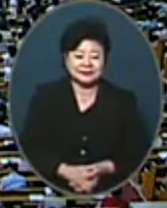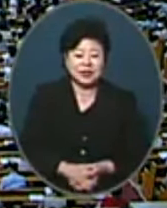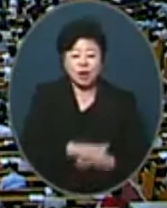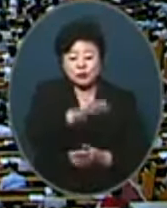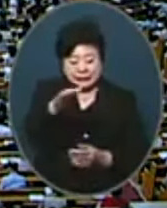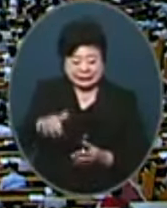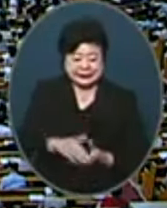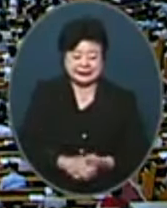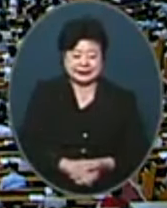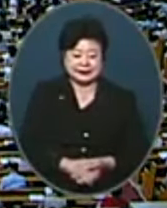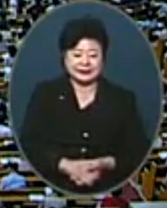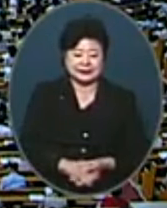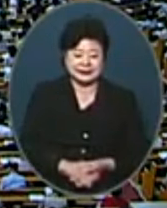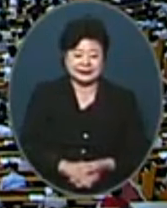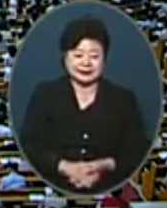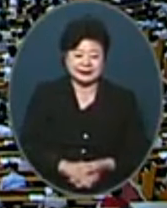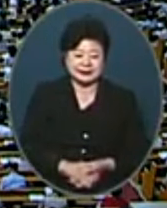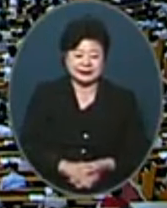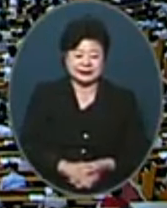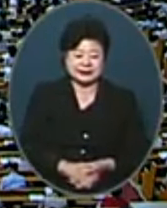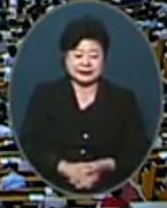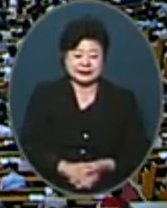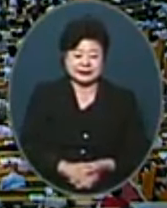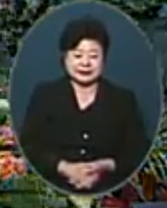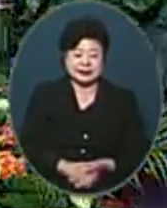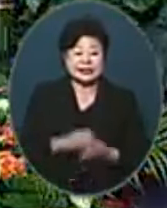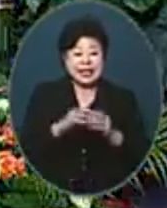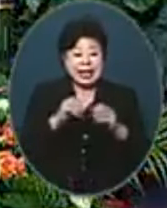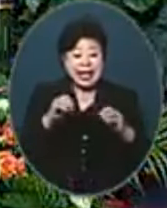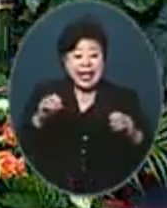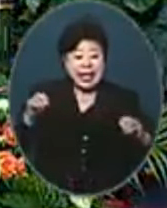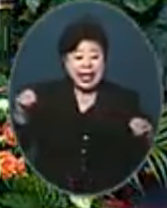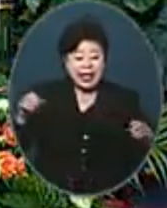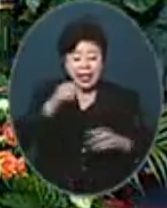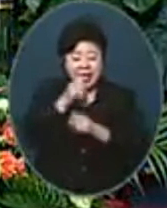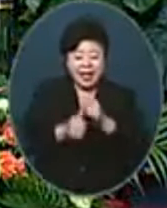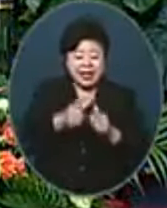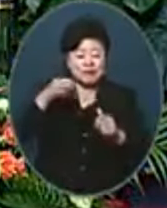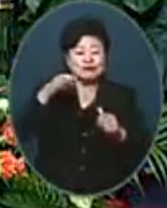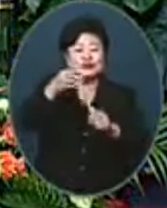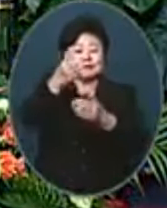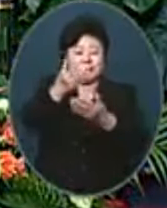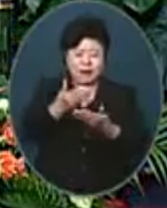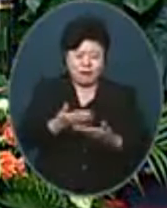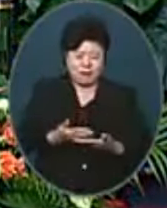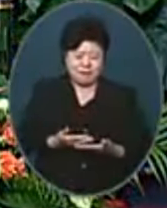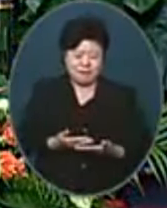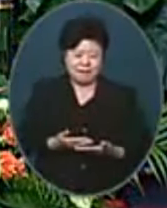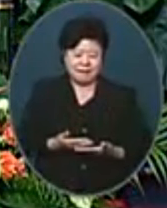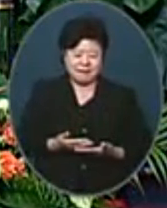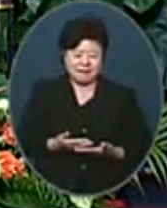우리는 이 땅에 하나님의 부르심을 받아